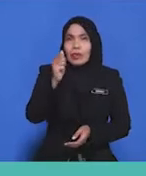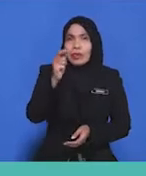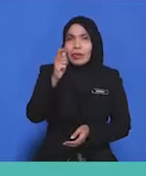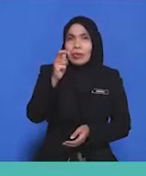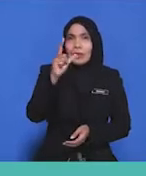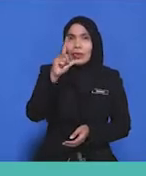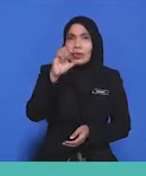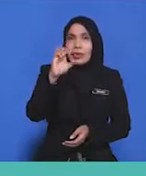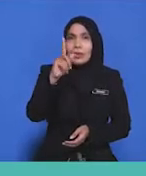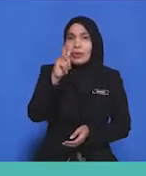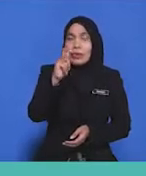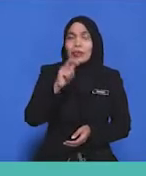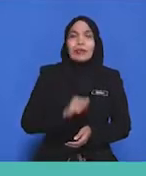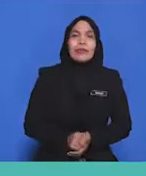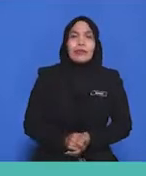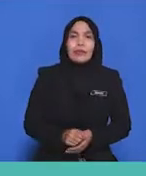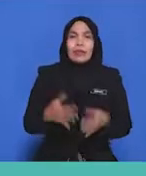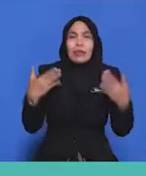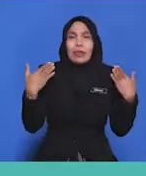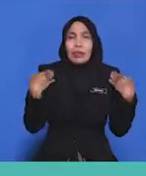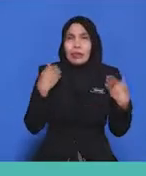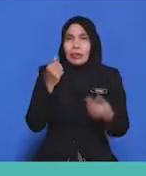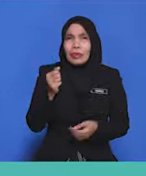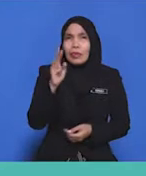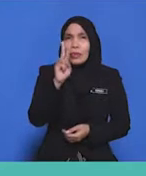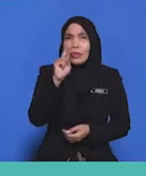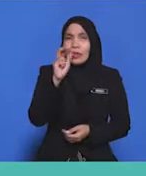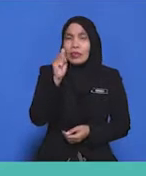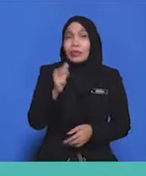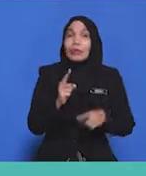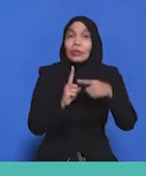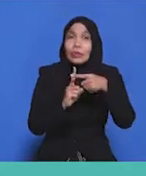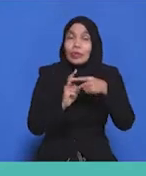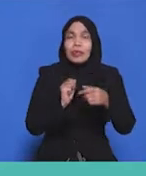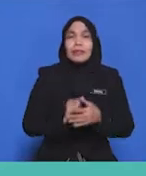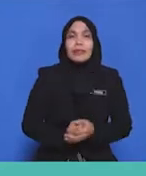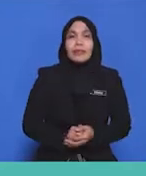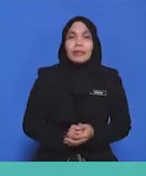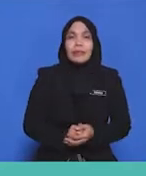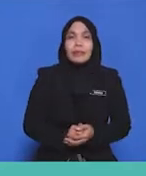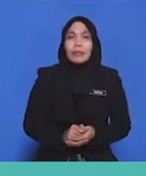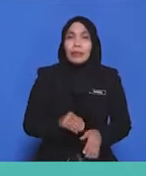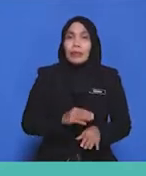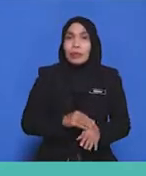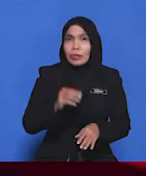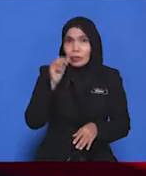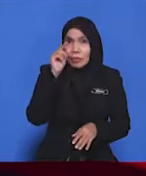nampak ada sesuatu aura positif pada pandangan pertama kita terhadap